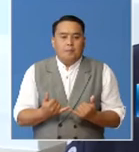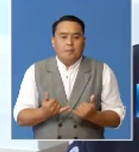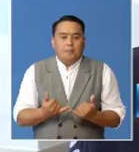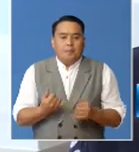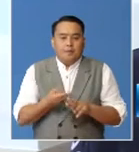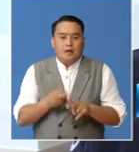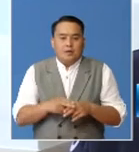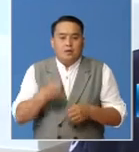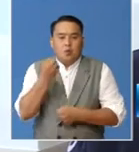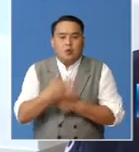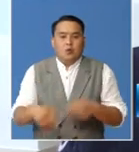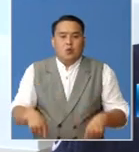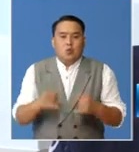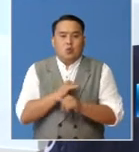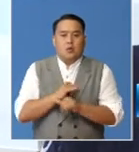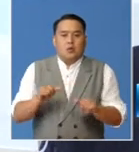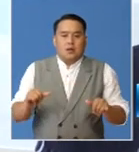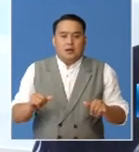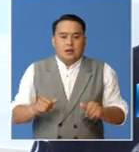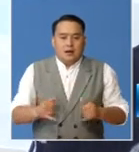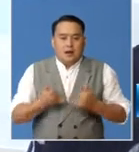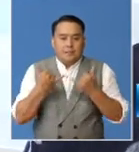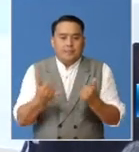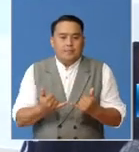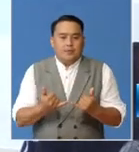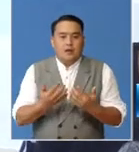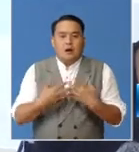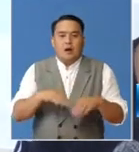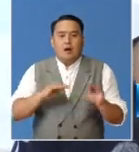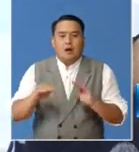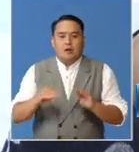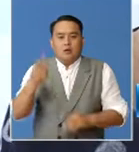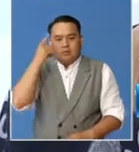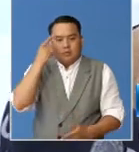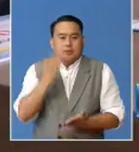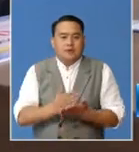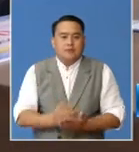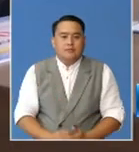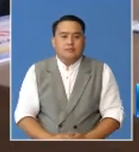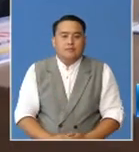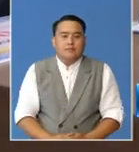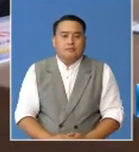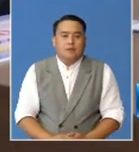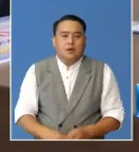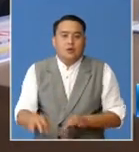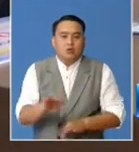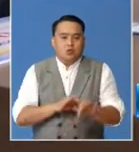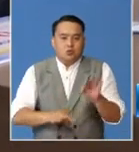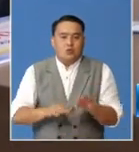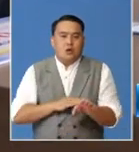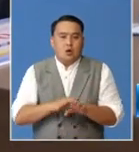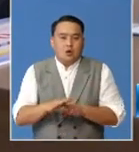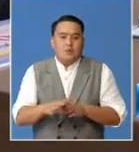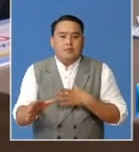осы оңалту орталығын кеңейтіп, соларға арнап құрал жабдықтар алсам ба деген ойым бар. Ойдағы жоспар алдағы уақытта іске аспақ.